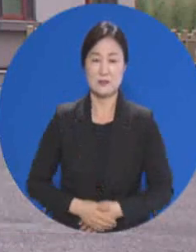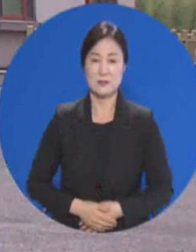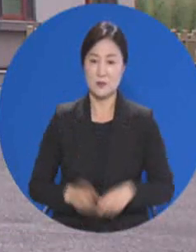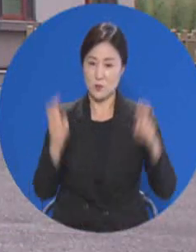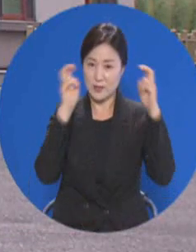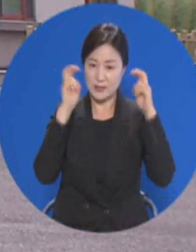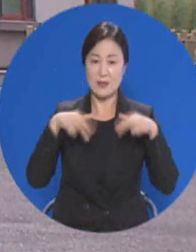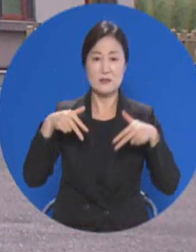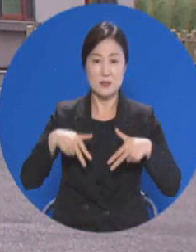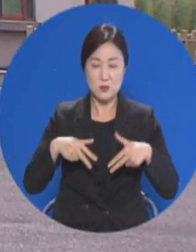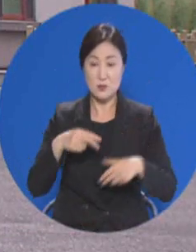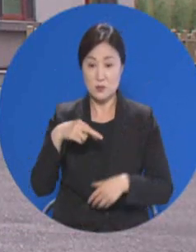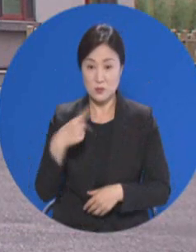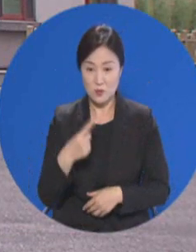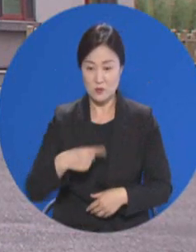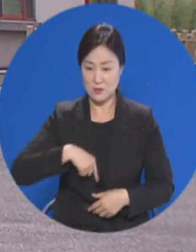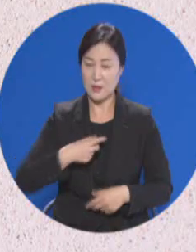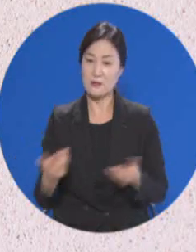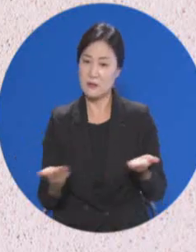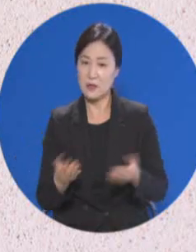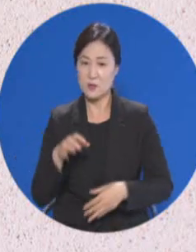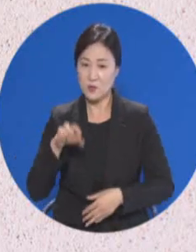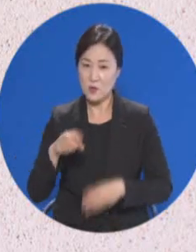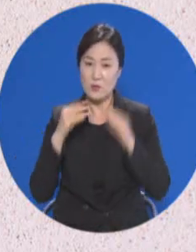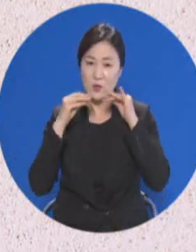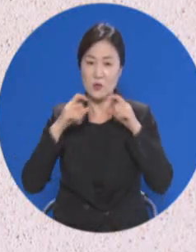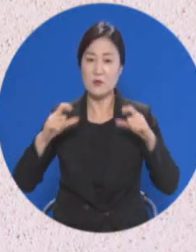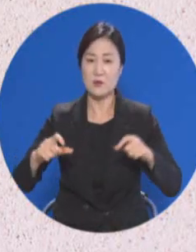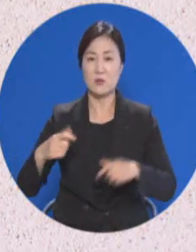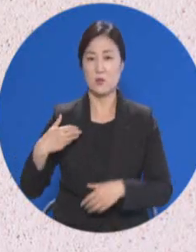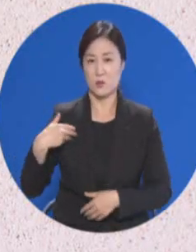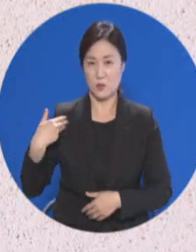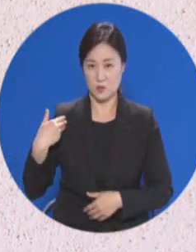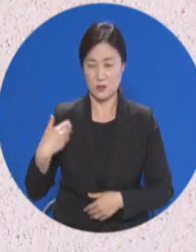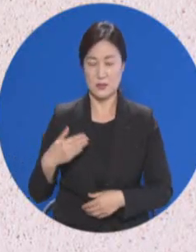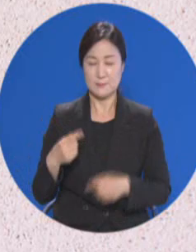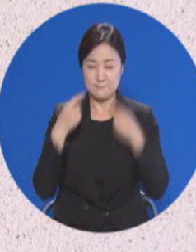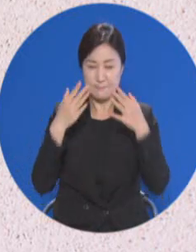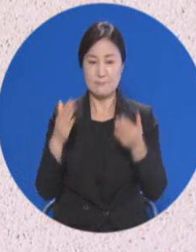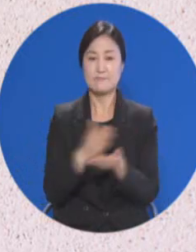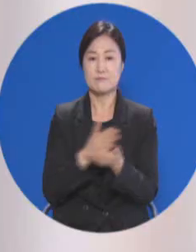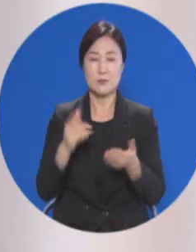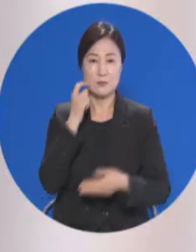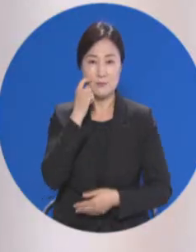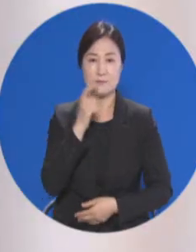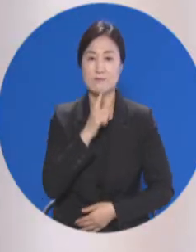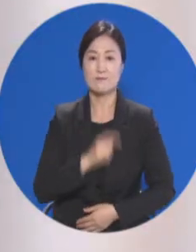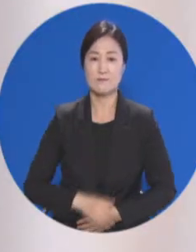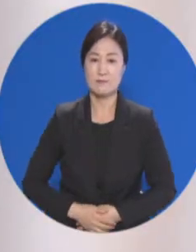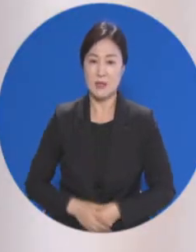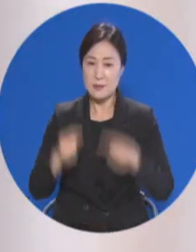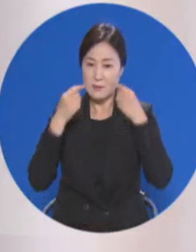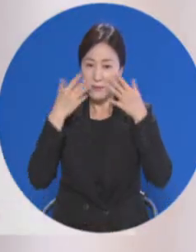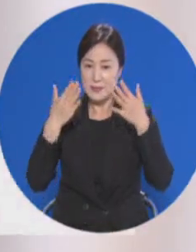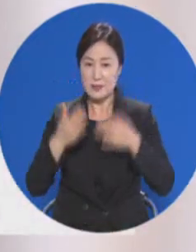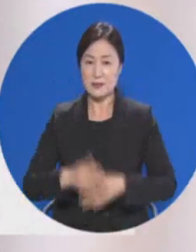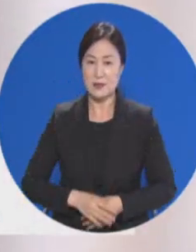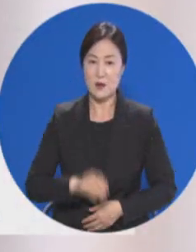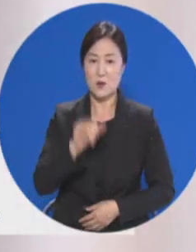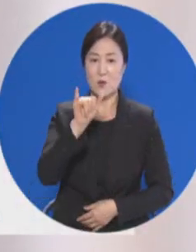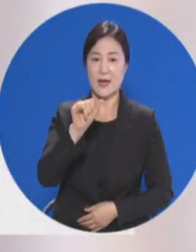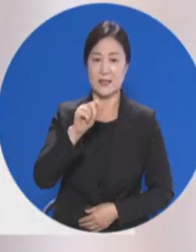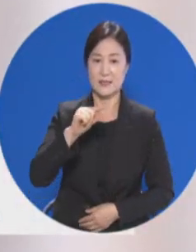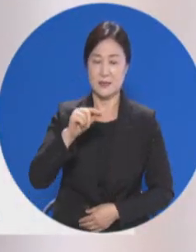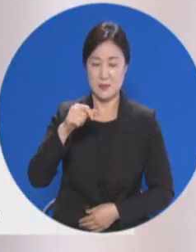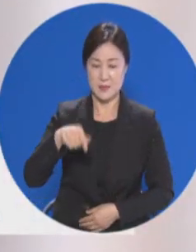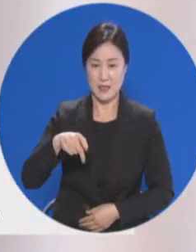업체 직원들조차 자신들이 근무하는 곳이 배후단지인지 잡종지인지 정확히 모릅니다. 정확하게는 그 YGPA